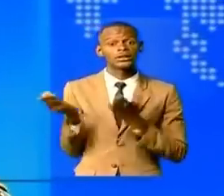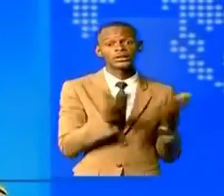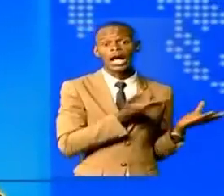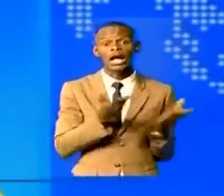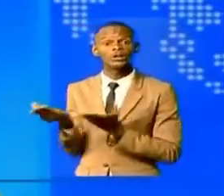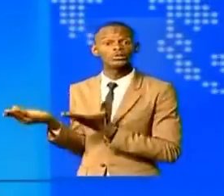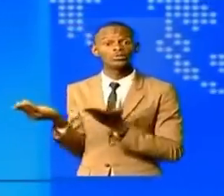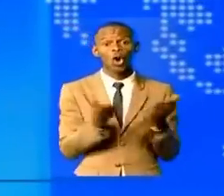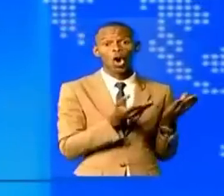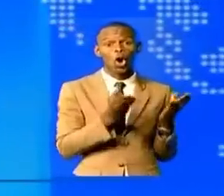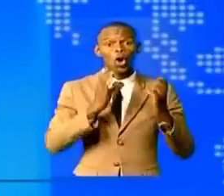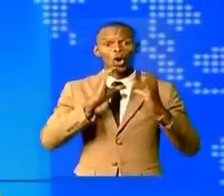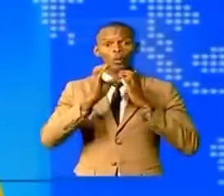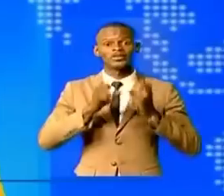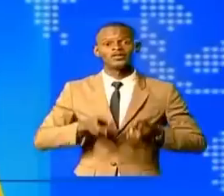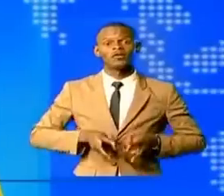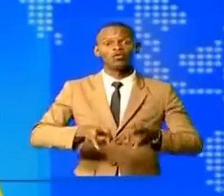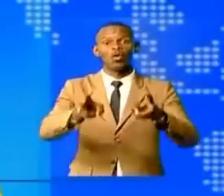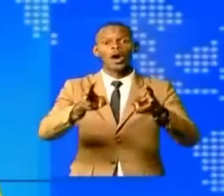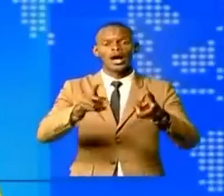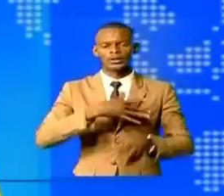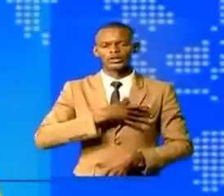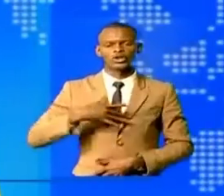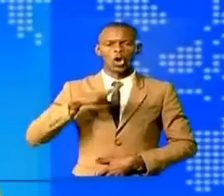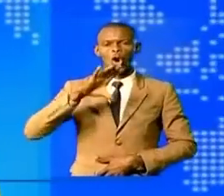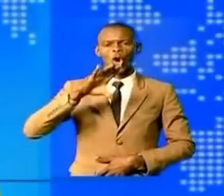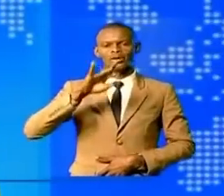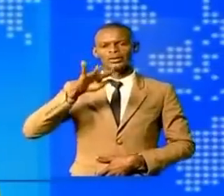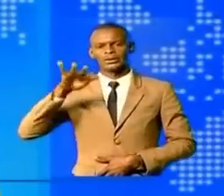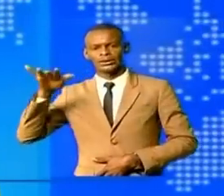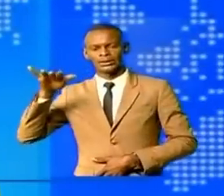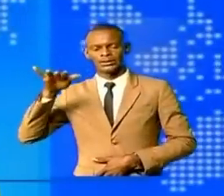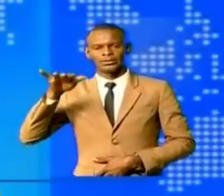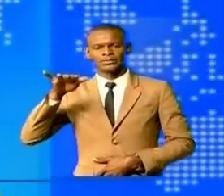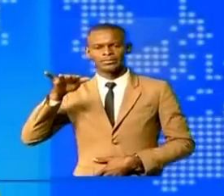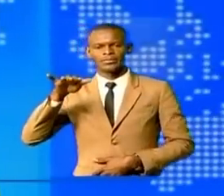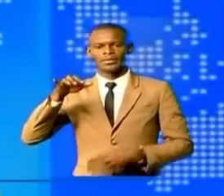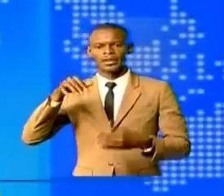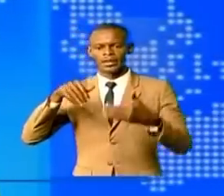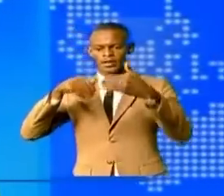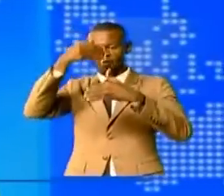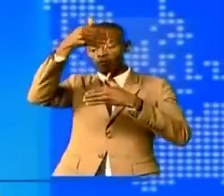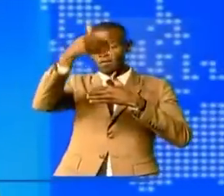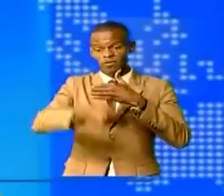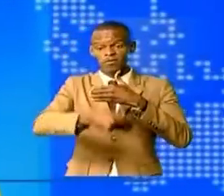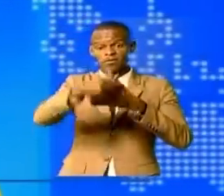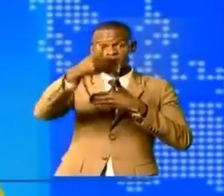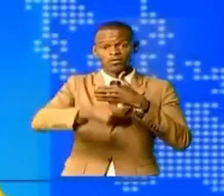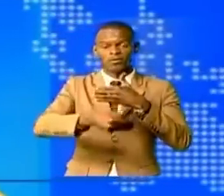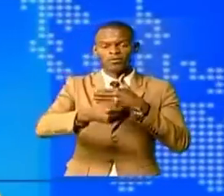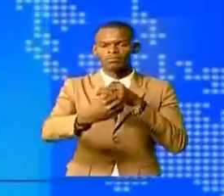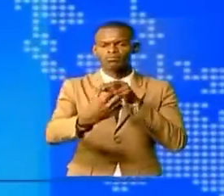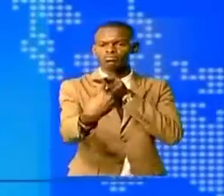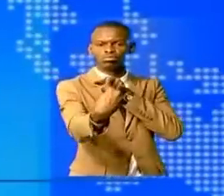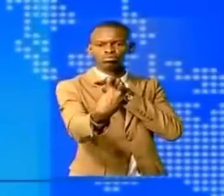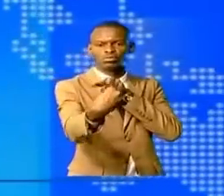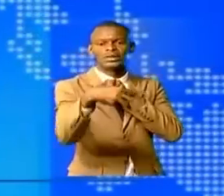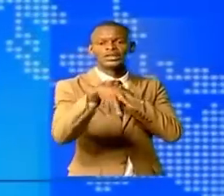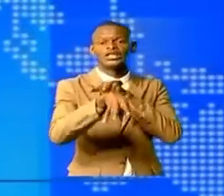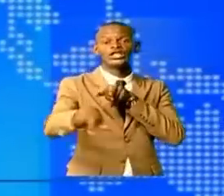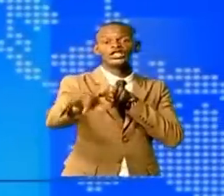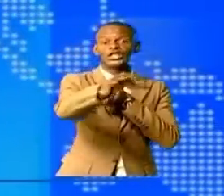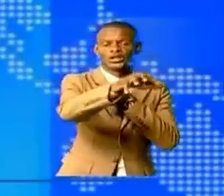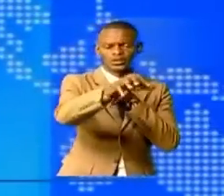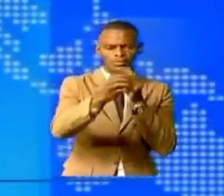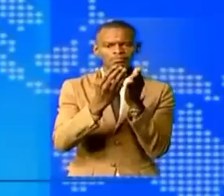pédagogique nationale, le ministre des Transports et Voies de Communication a donné les raisons du retard accumulé dans la mise en service des